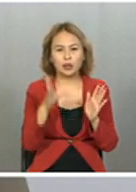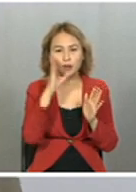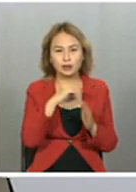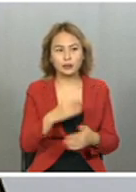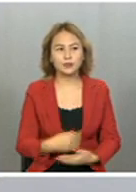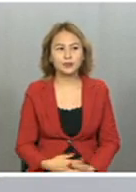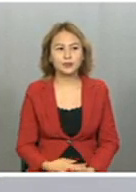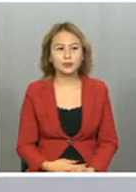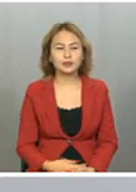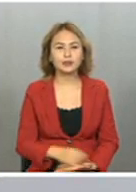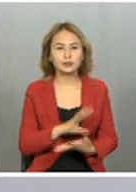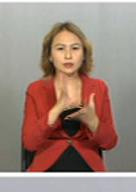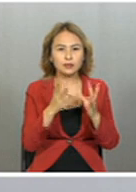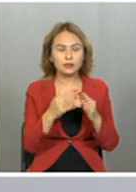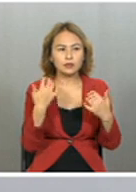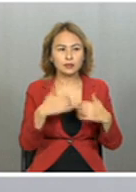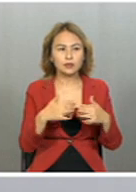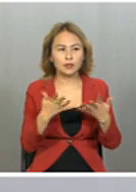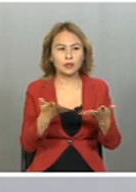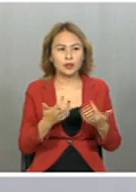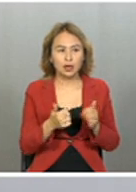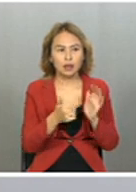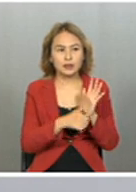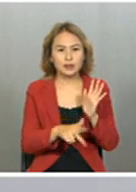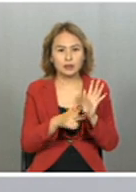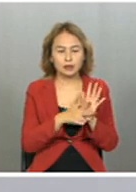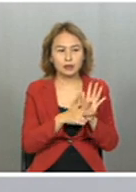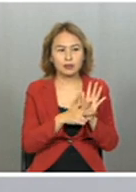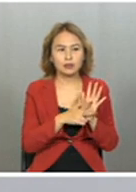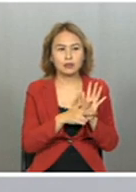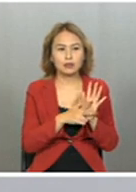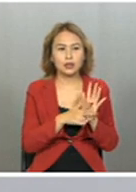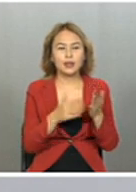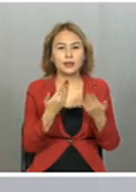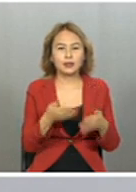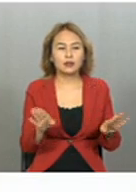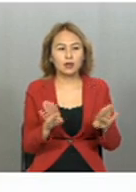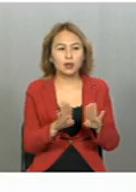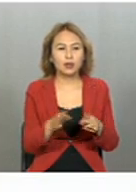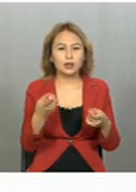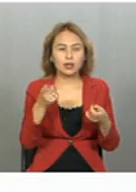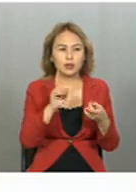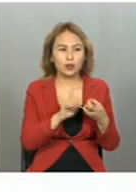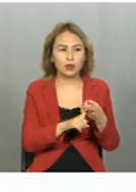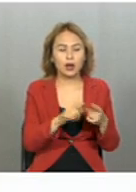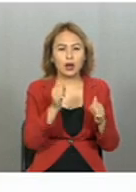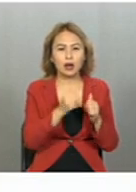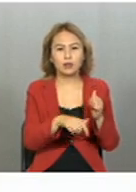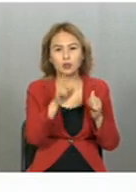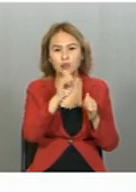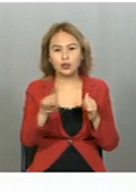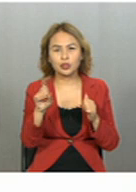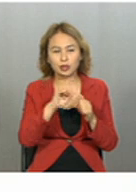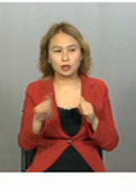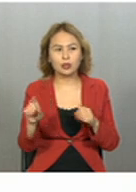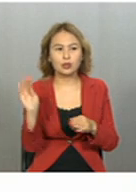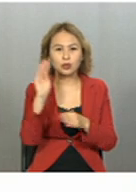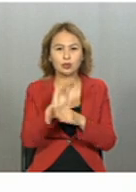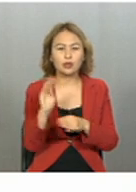Демек, ортақ бөлім 68 болмақ. Енді балалар, осыған орай әр бөлшекке толықтауыш көбейткіш